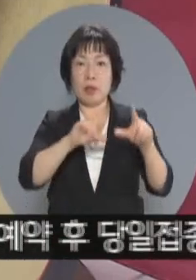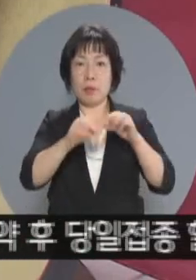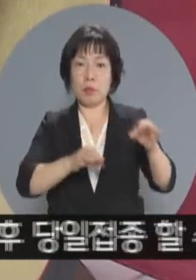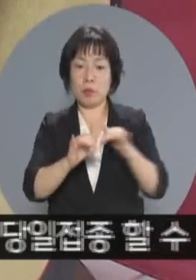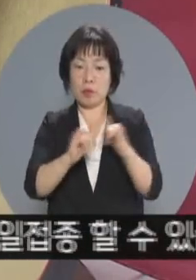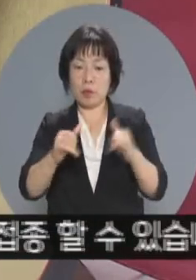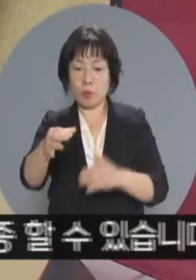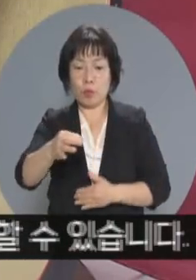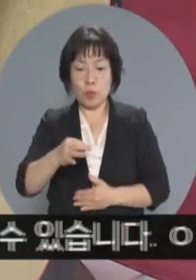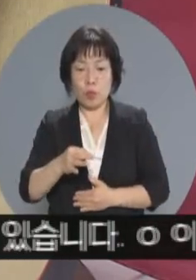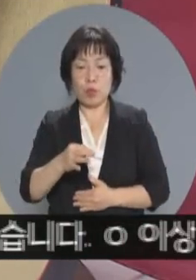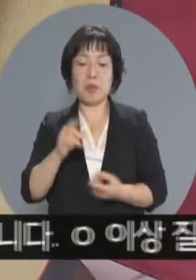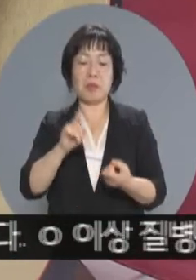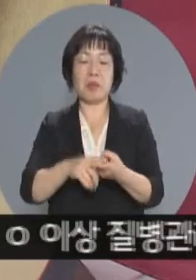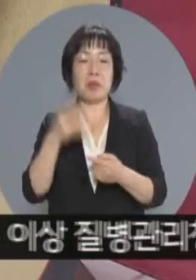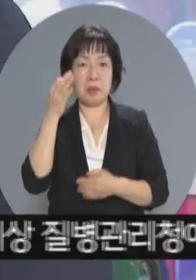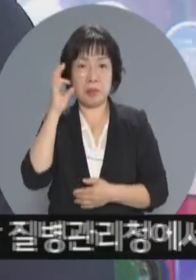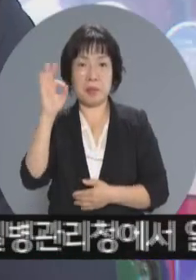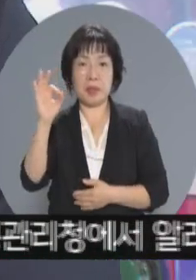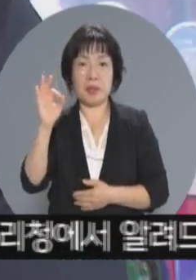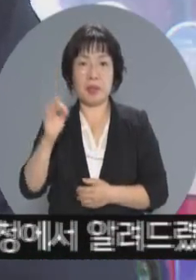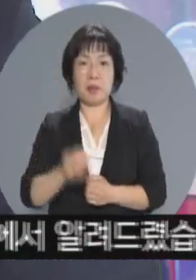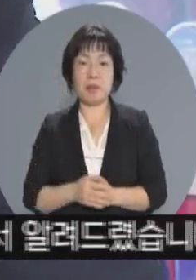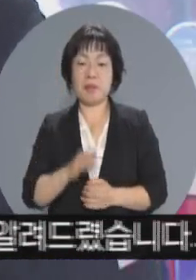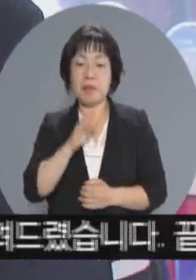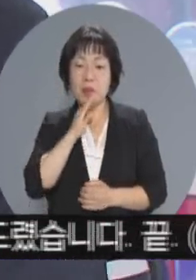상인에게 돈을 받은 건 인정했습니다